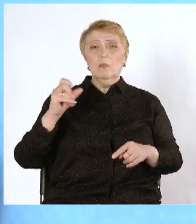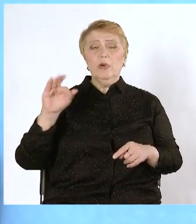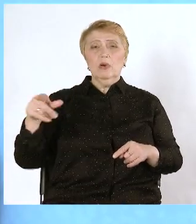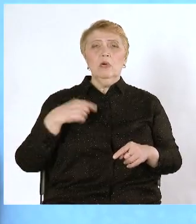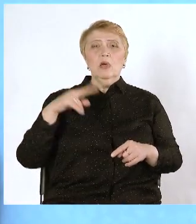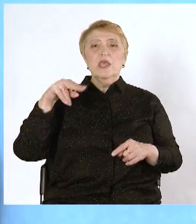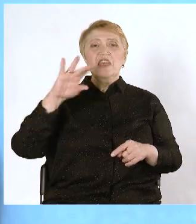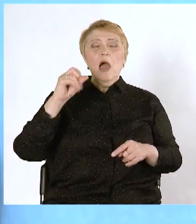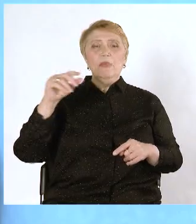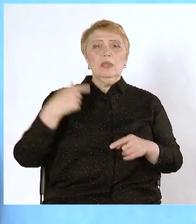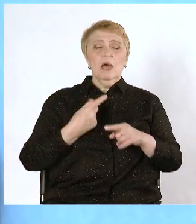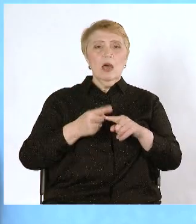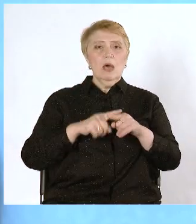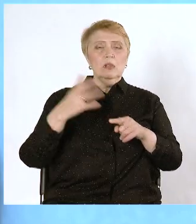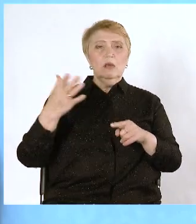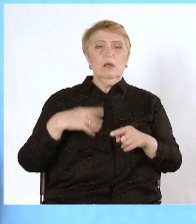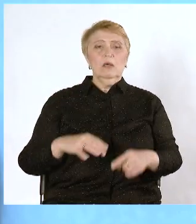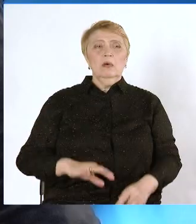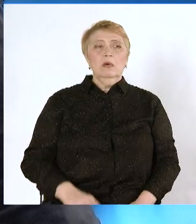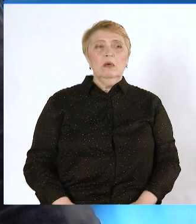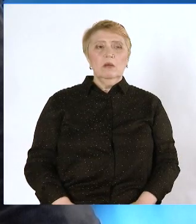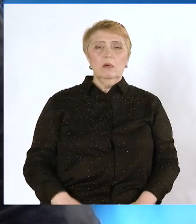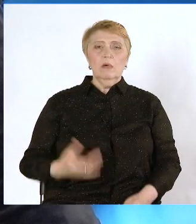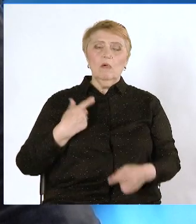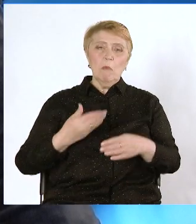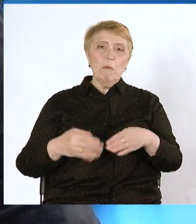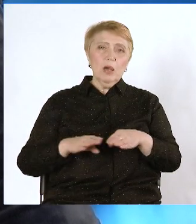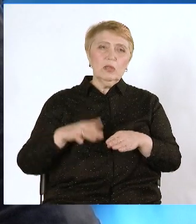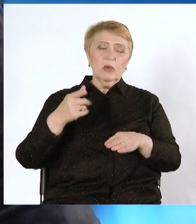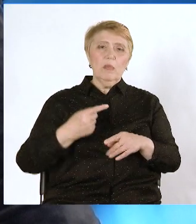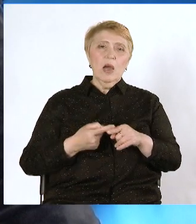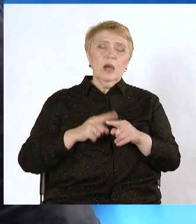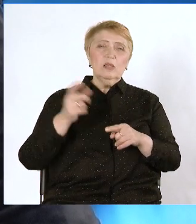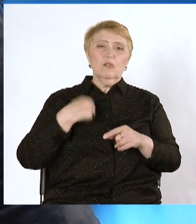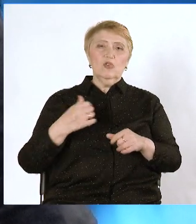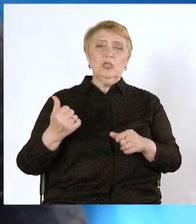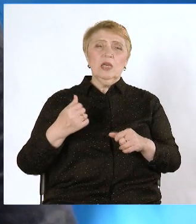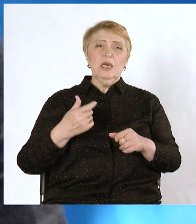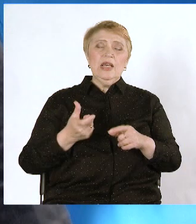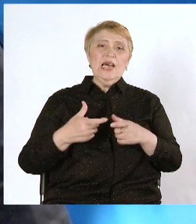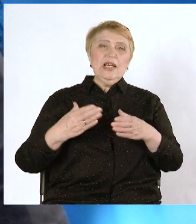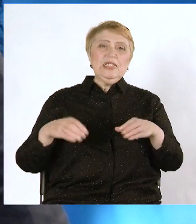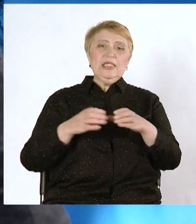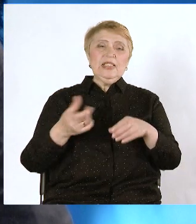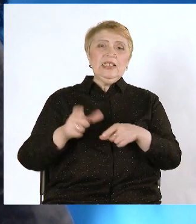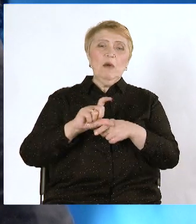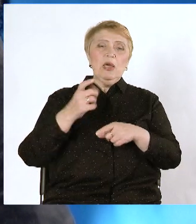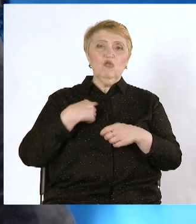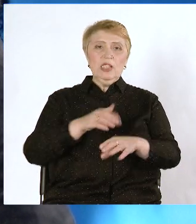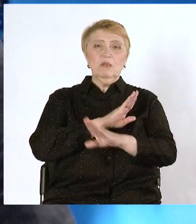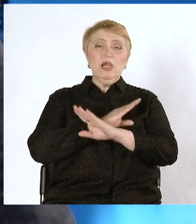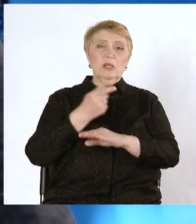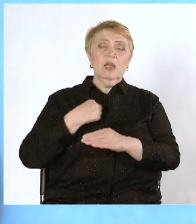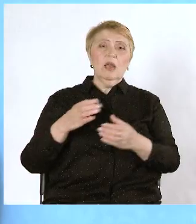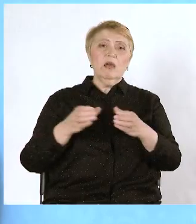как бы возраст ассоциирован и поэтому вот этот самый смертельный квартет это такая тетрада то есть у людей